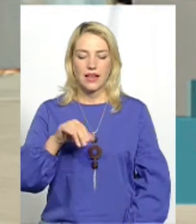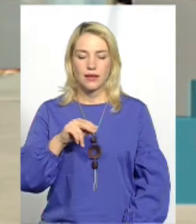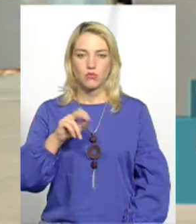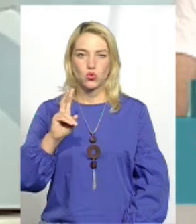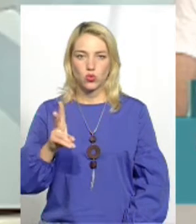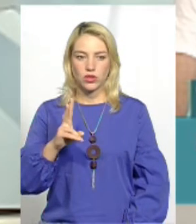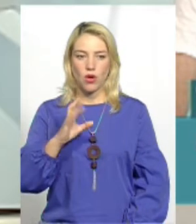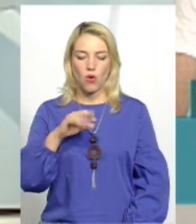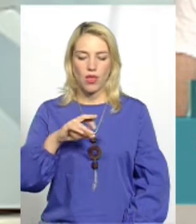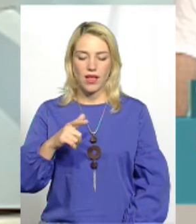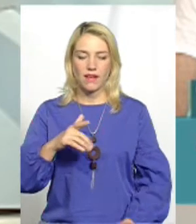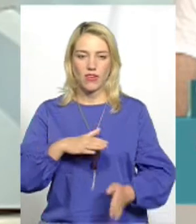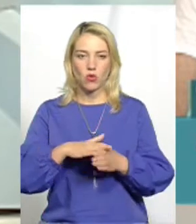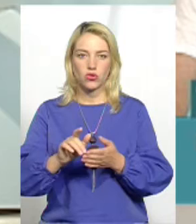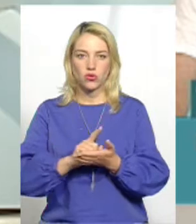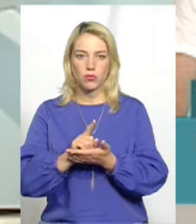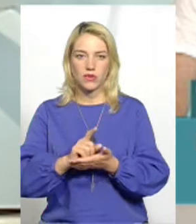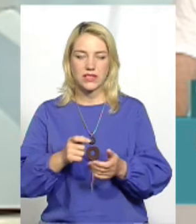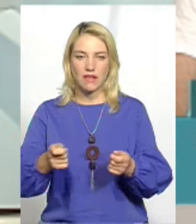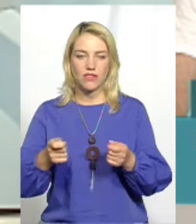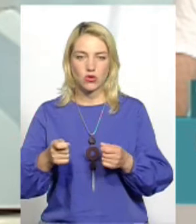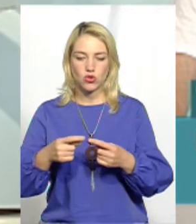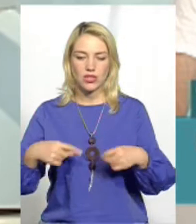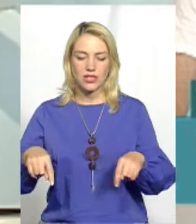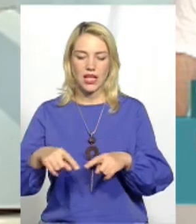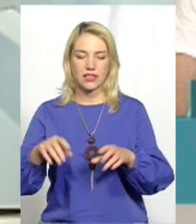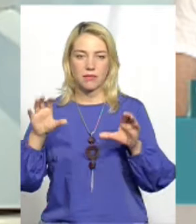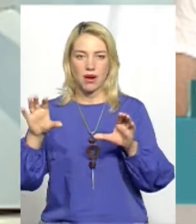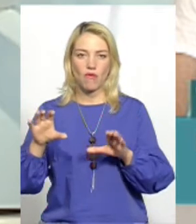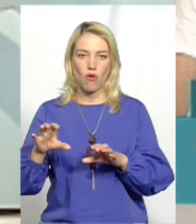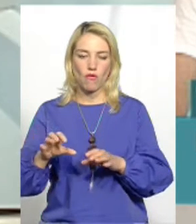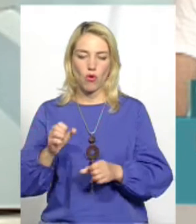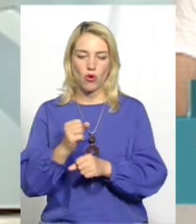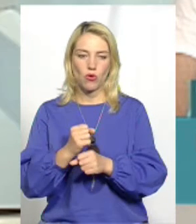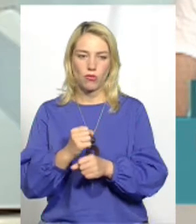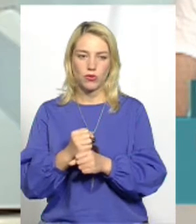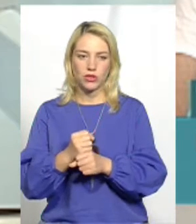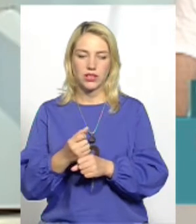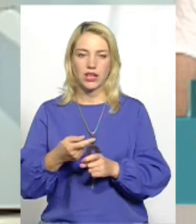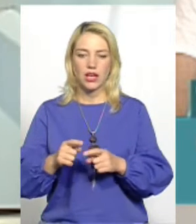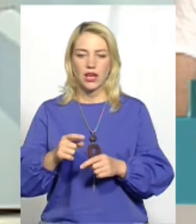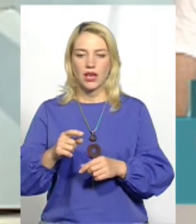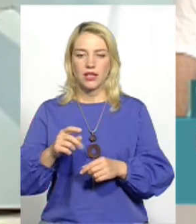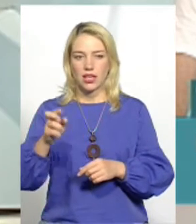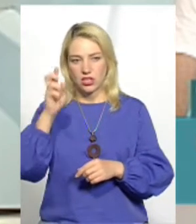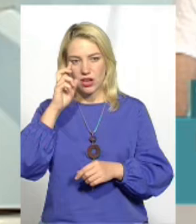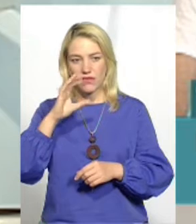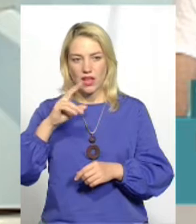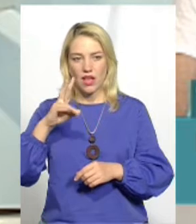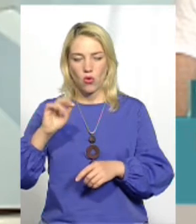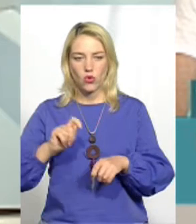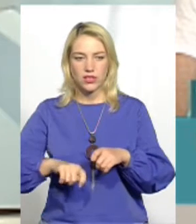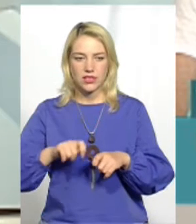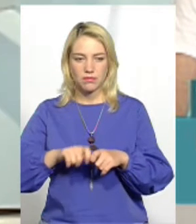Сліпчук, виконуючий обов'язки завідувача сектору правової роботи, юрисконсульт Державної екологічної